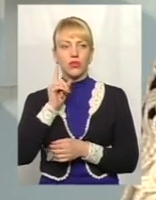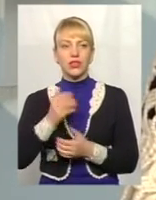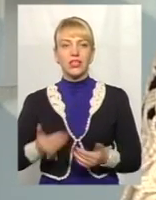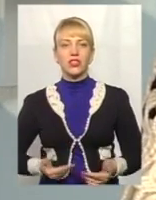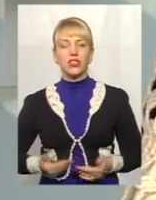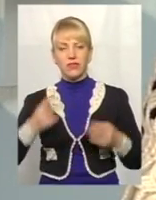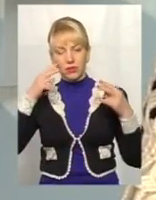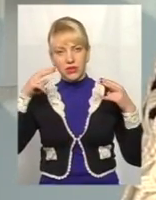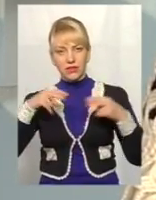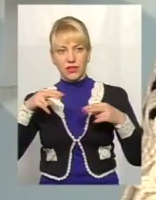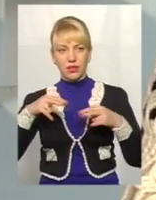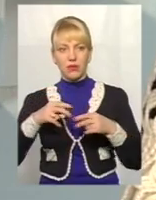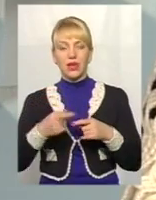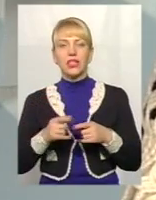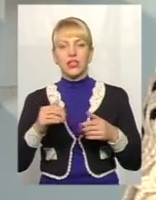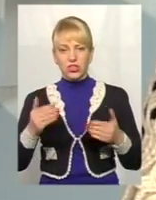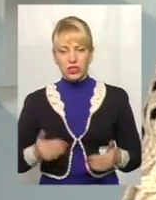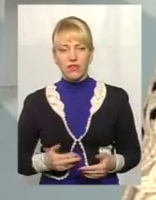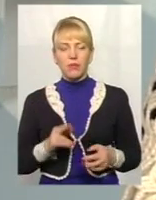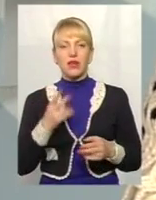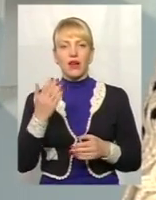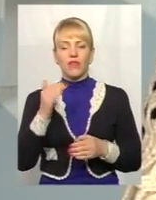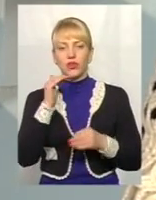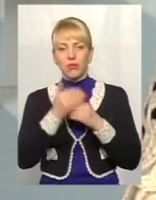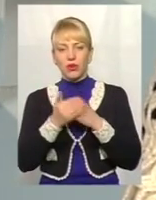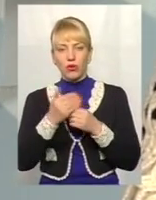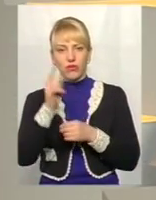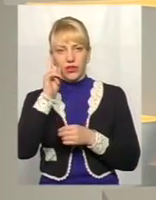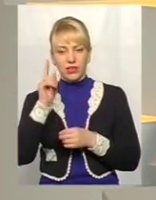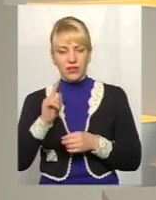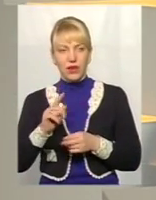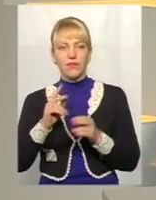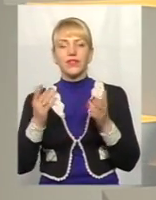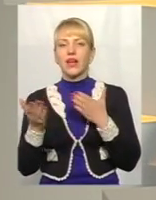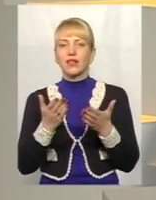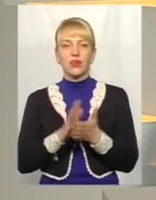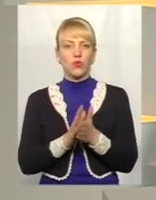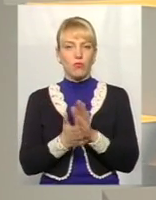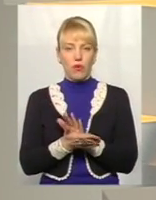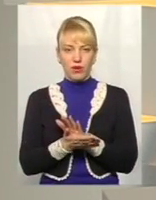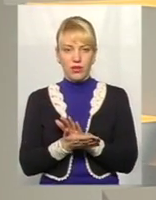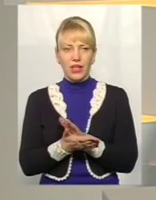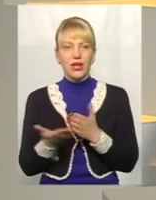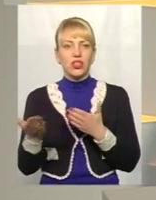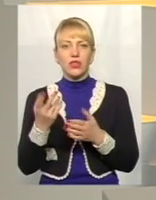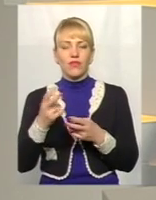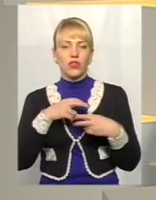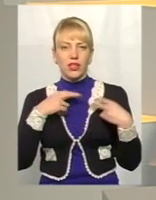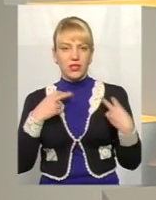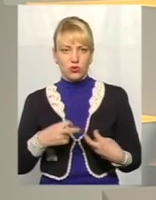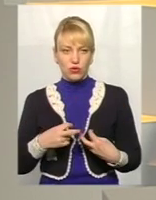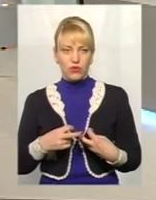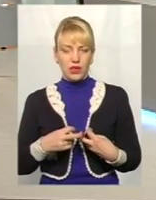живими свідками, живими, як вони переховували євреїв, в яких умовах, чим вони